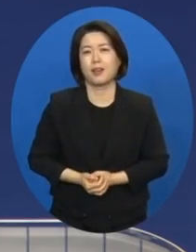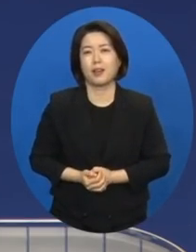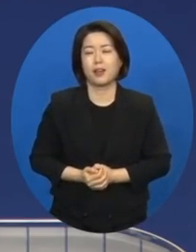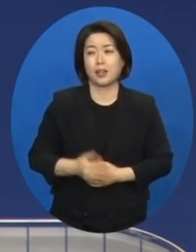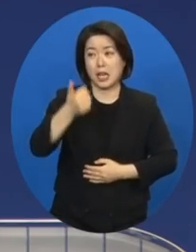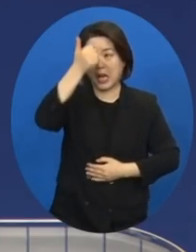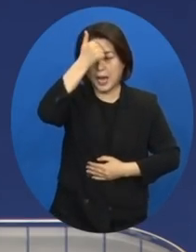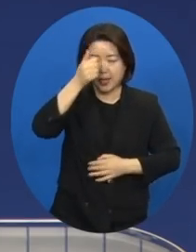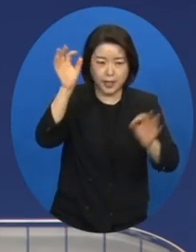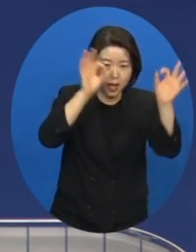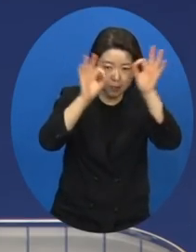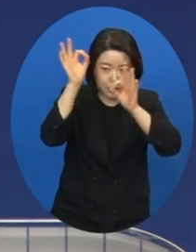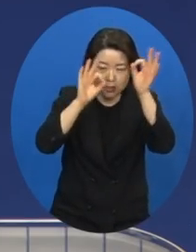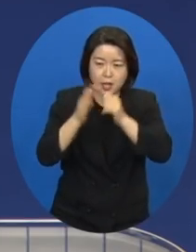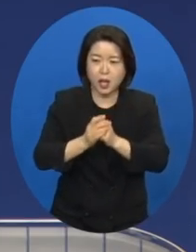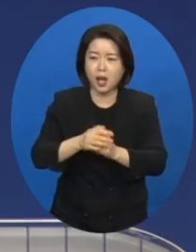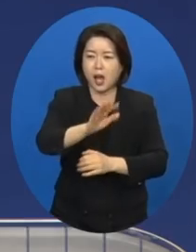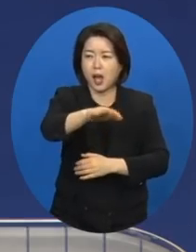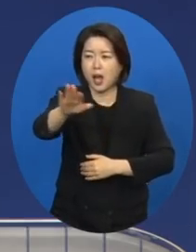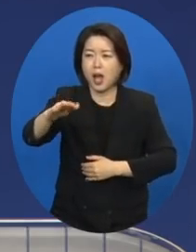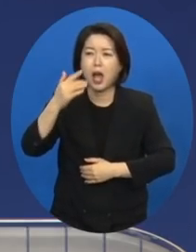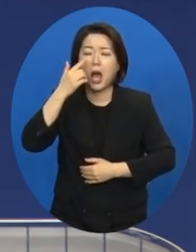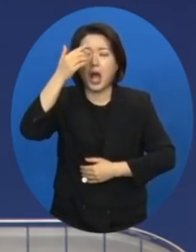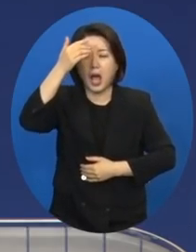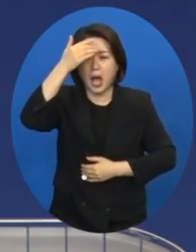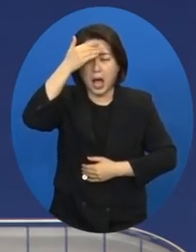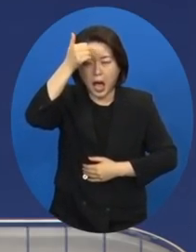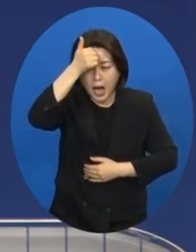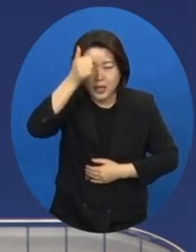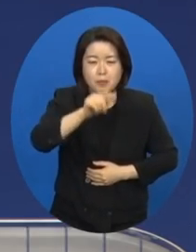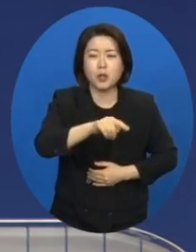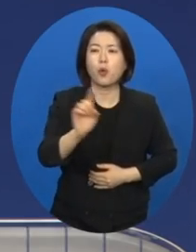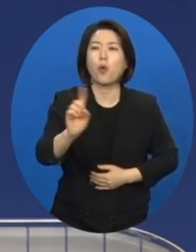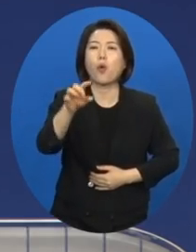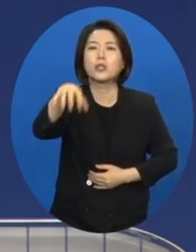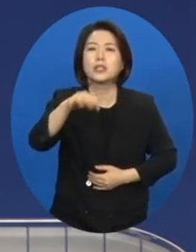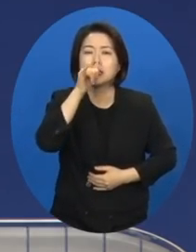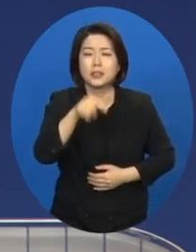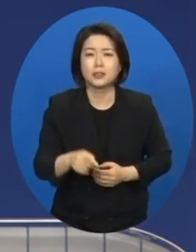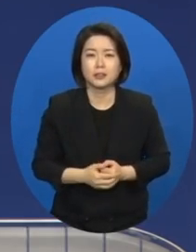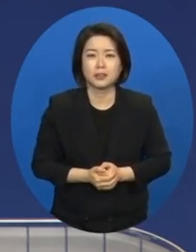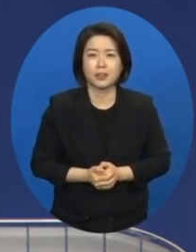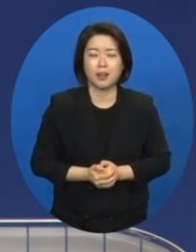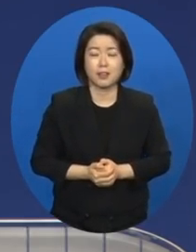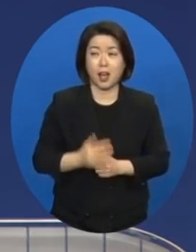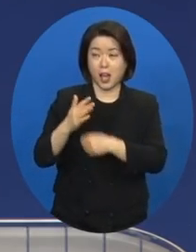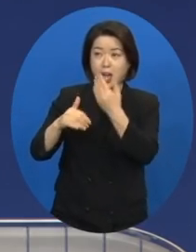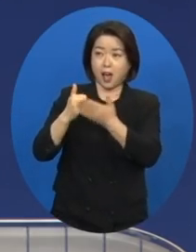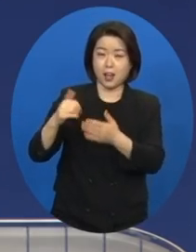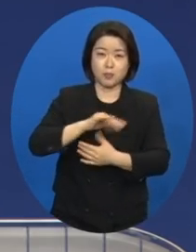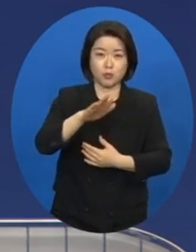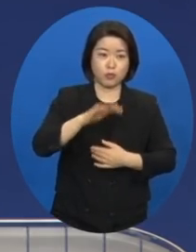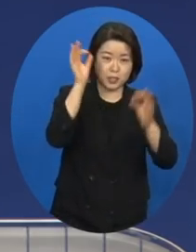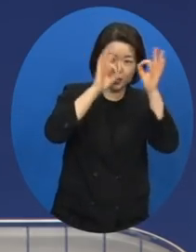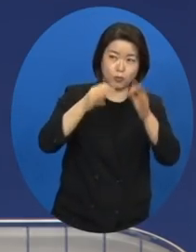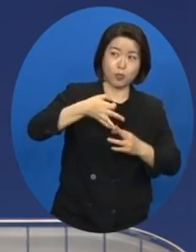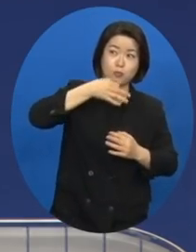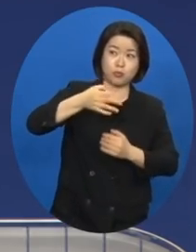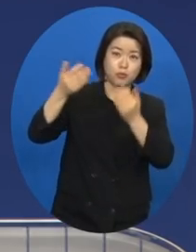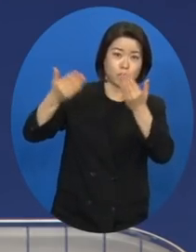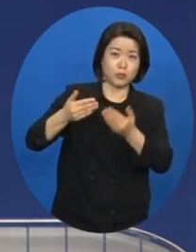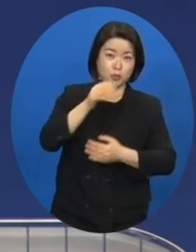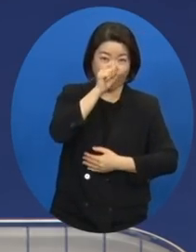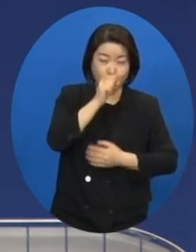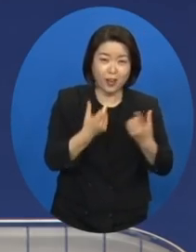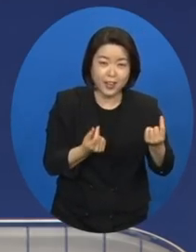아담을 찾습니다. 아담아, 너가 어디에 있느냐? 우리 같으면 참 좋을 것 같아요. 하나님이 우리를 찾아주시고 불러주시면. 근데